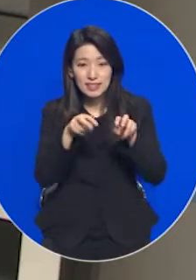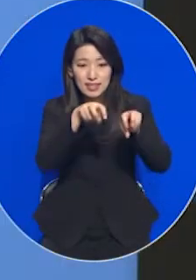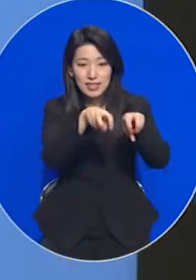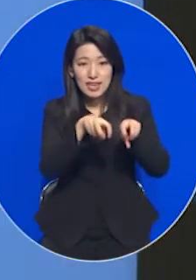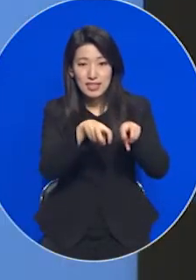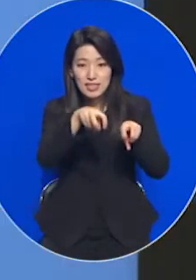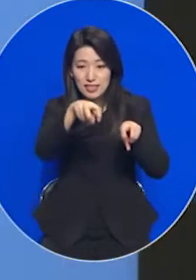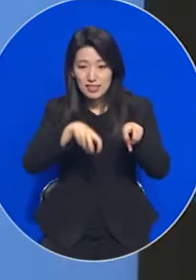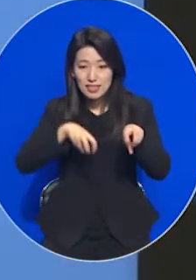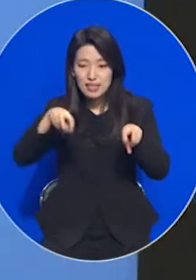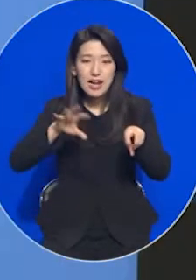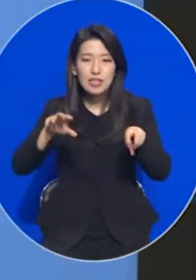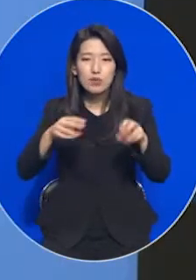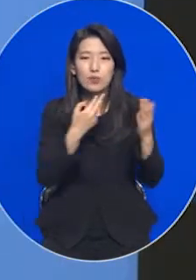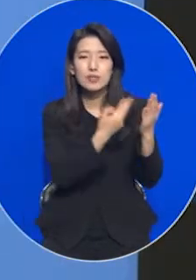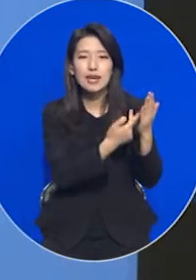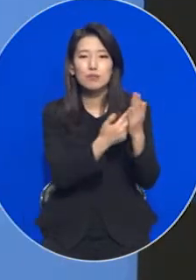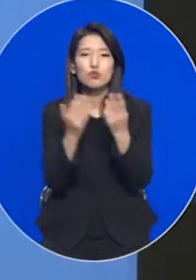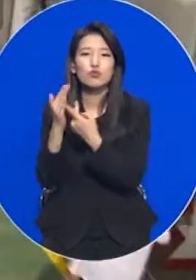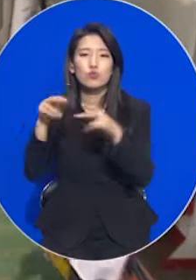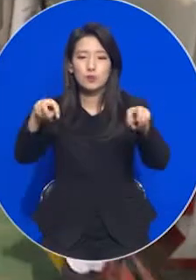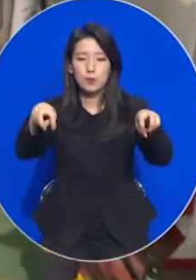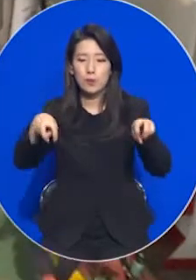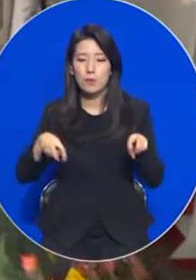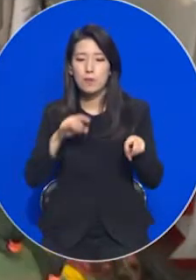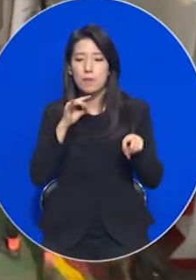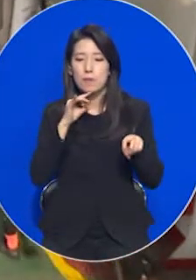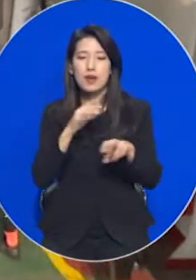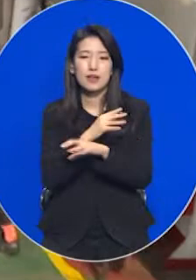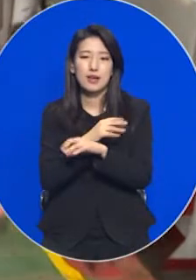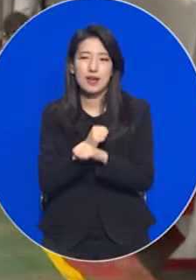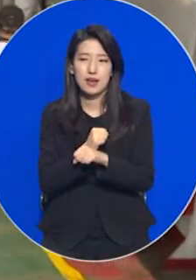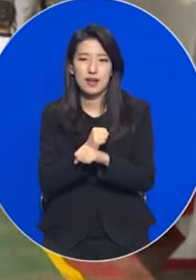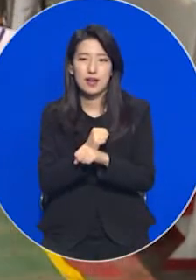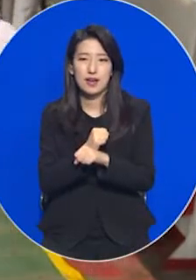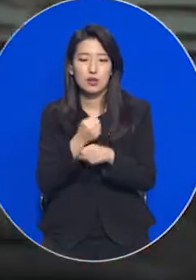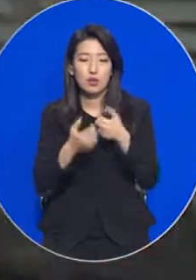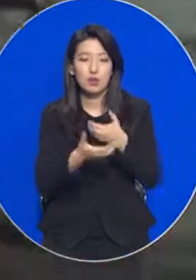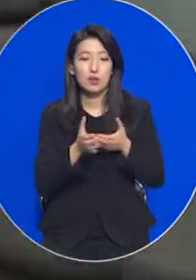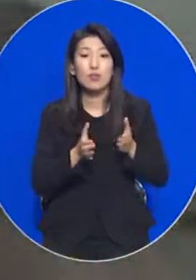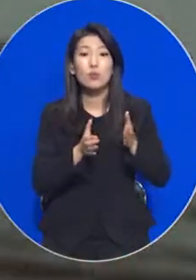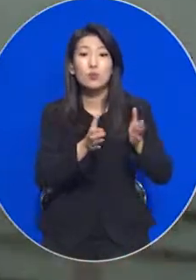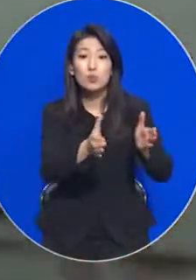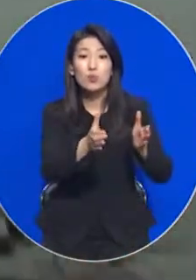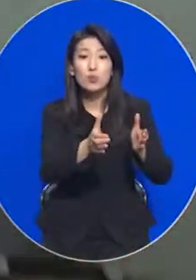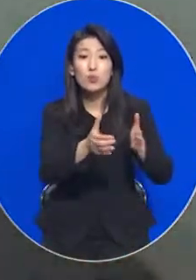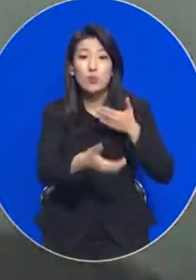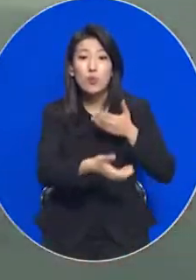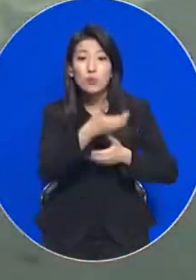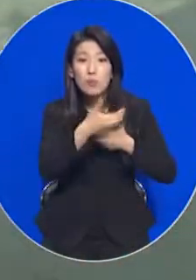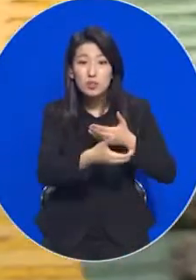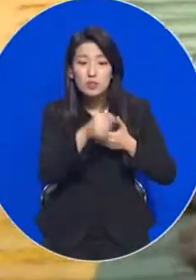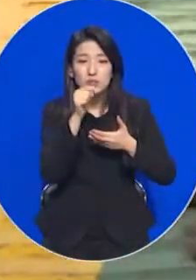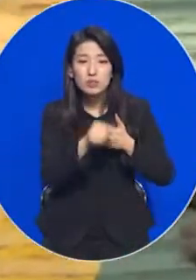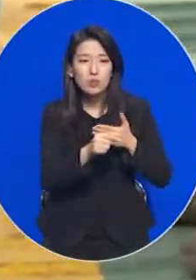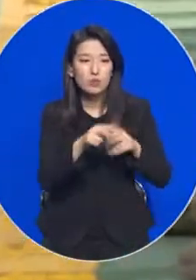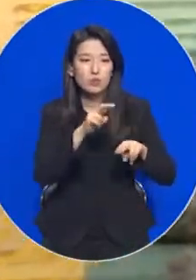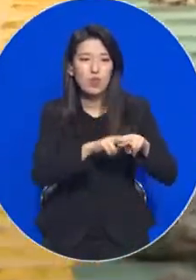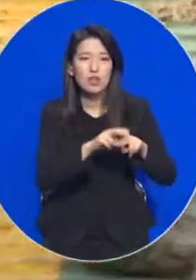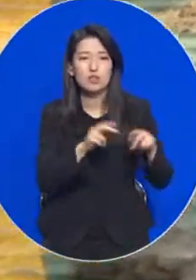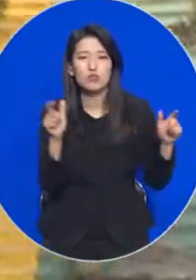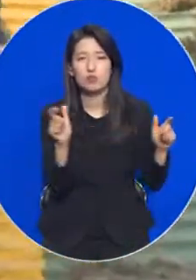창가 좌석 우선 예매를 권고했습니다. 여객선도 승선 인원을 선박 정원의 50% 수준으로